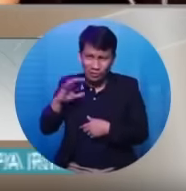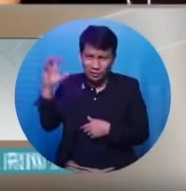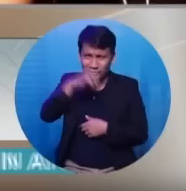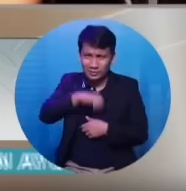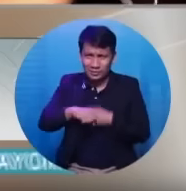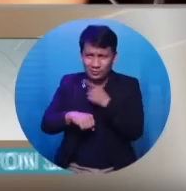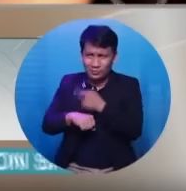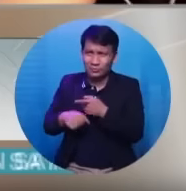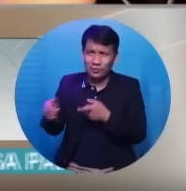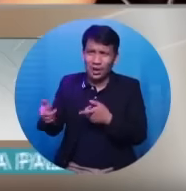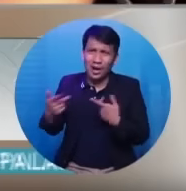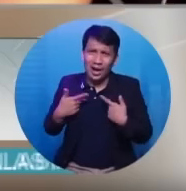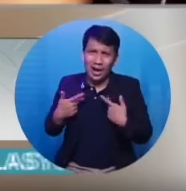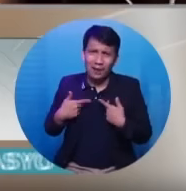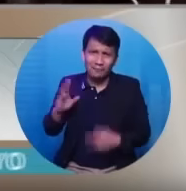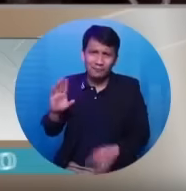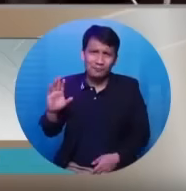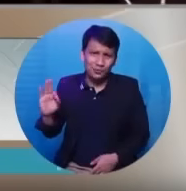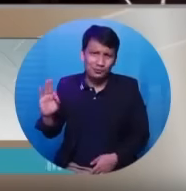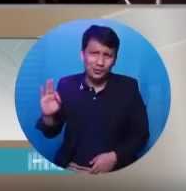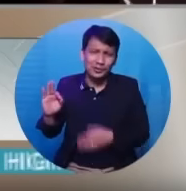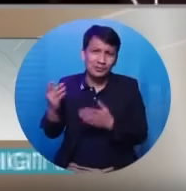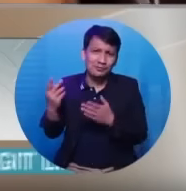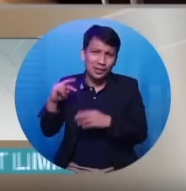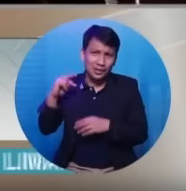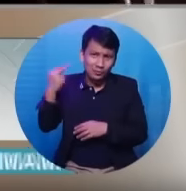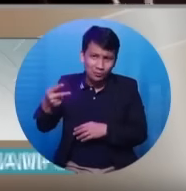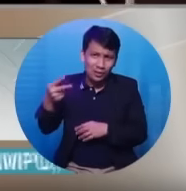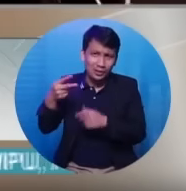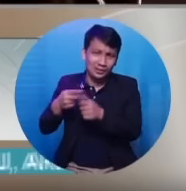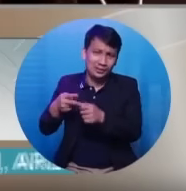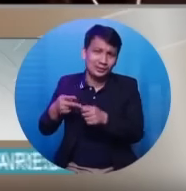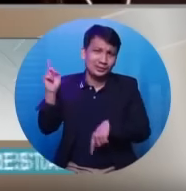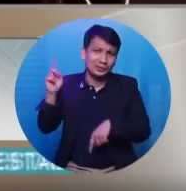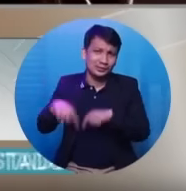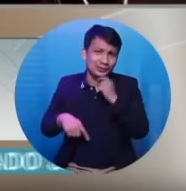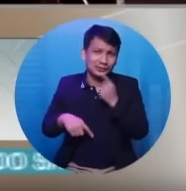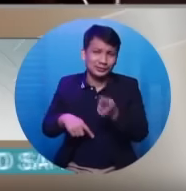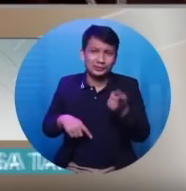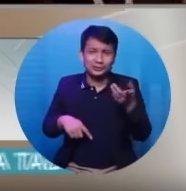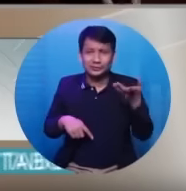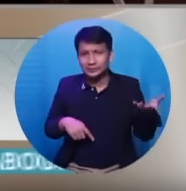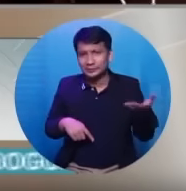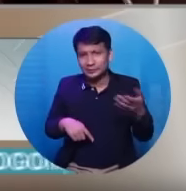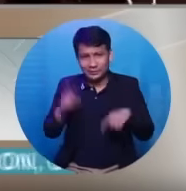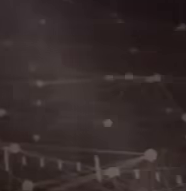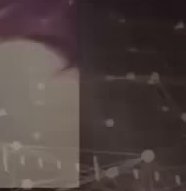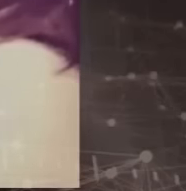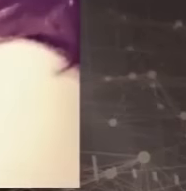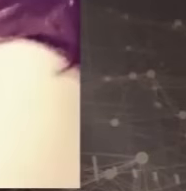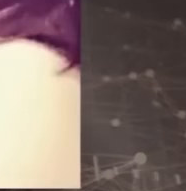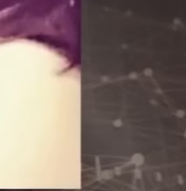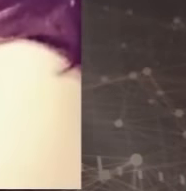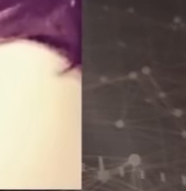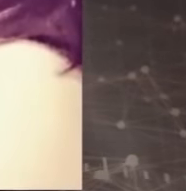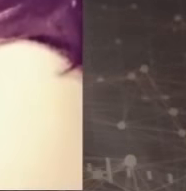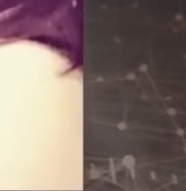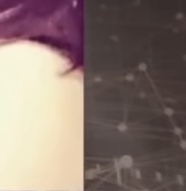paghinalaan na meron naman palang siyang boyfriend? Tapos, pangalawa, sir, hindi naman daw niya kaibigan sa FB itong